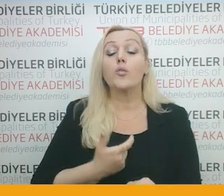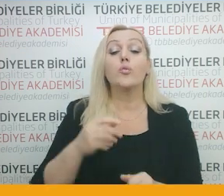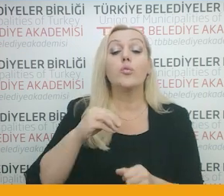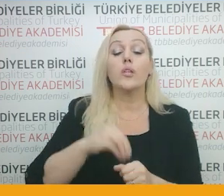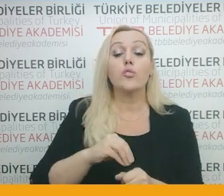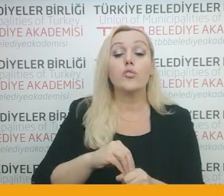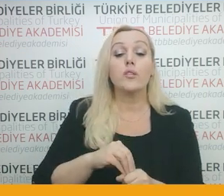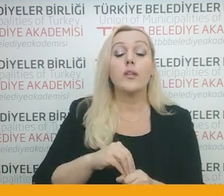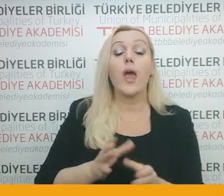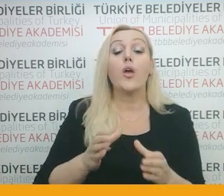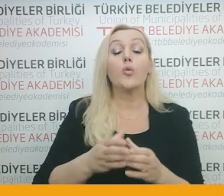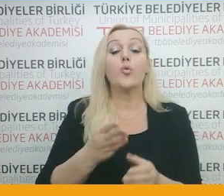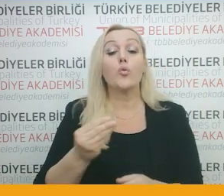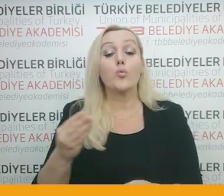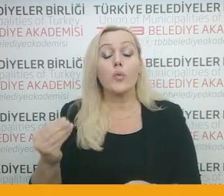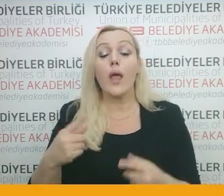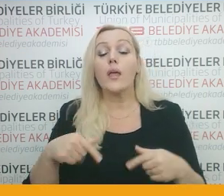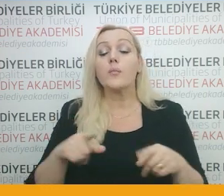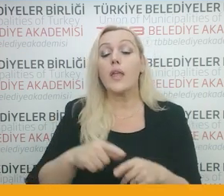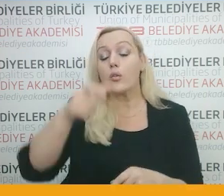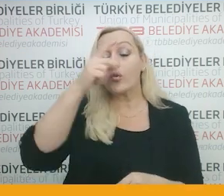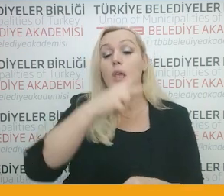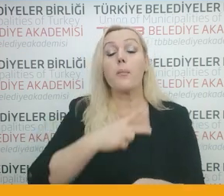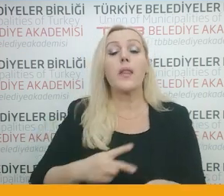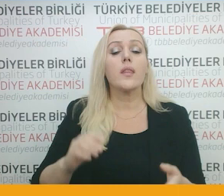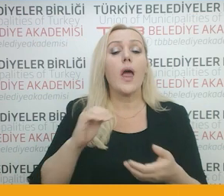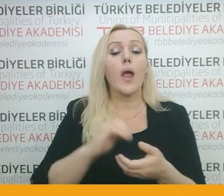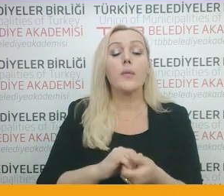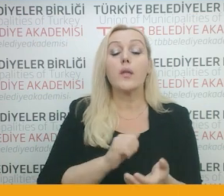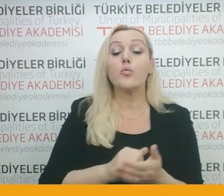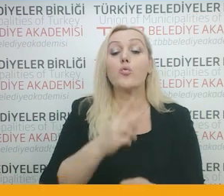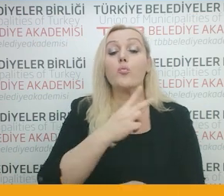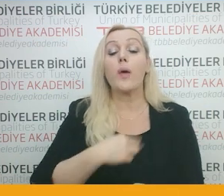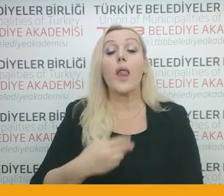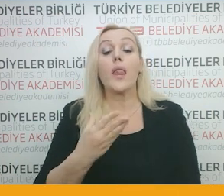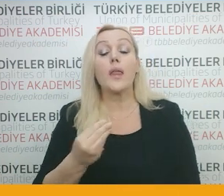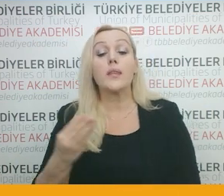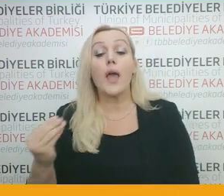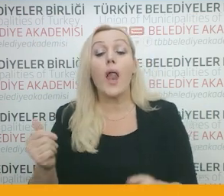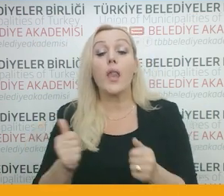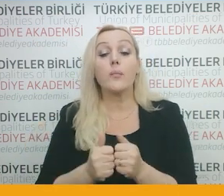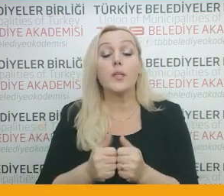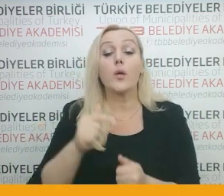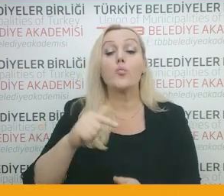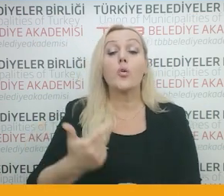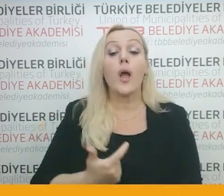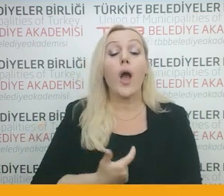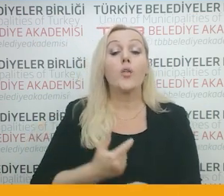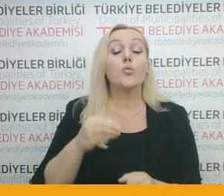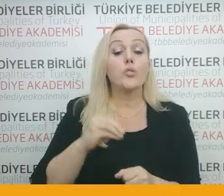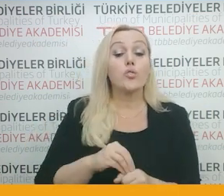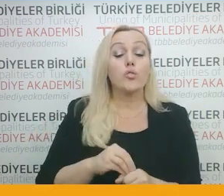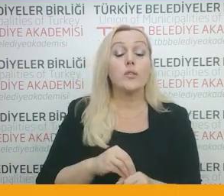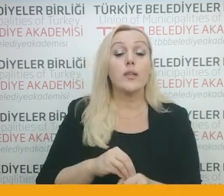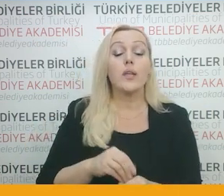kapsamında tabi bizler de mahalle idare birlikleri, Türkiye Belediyeler Birliği, diğer tüm belediyelerde mahalle idareler sıfatıyla bu kanun kapsamındayız.